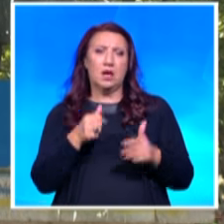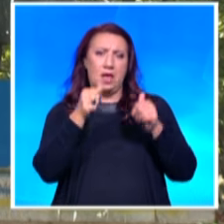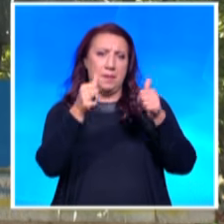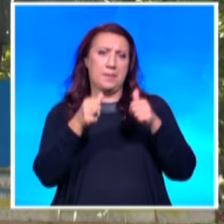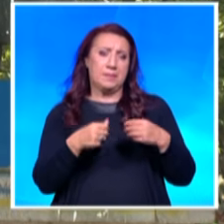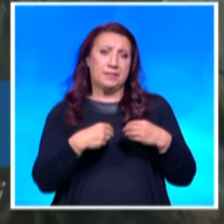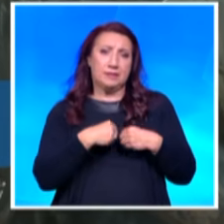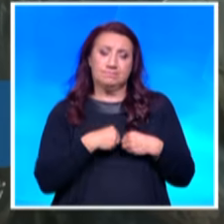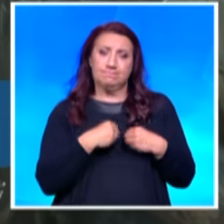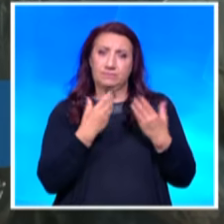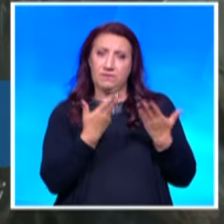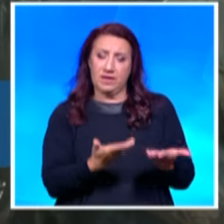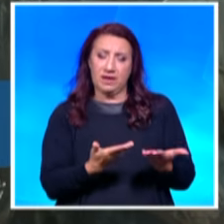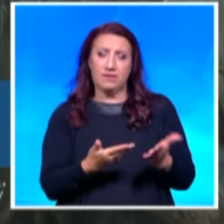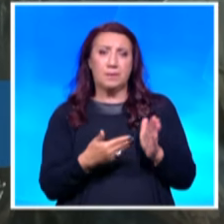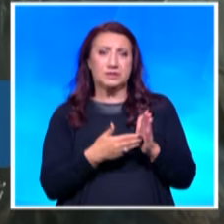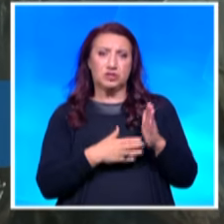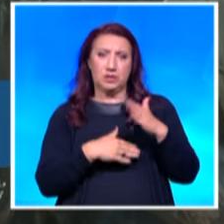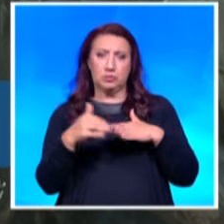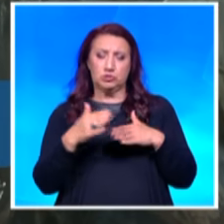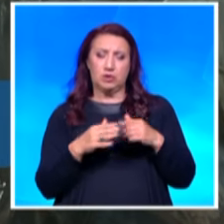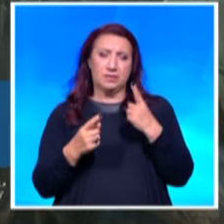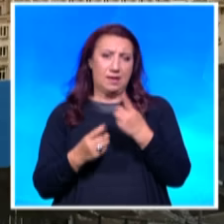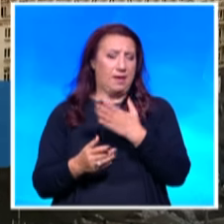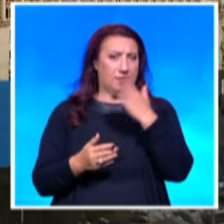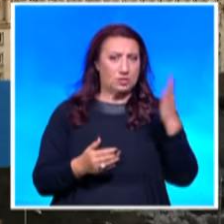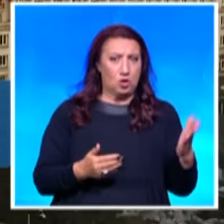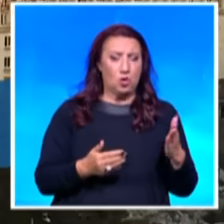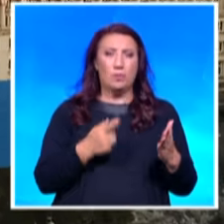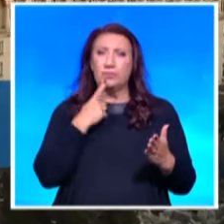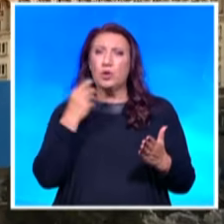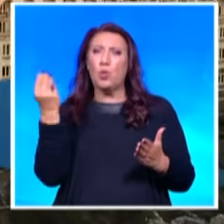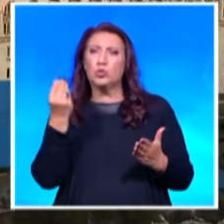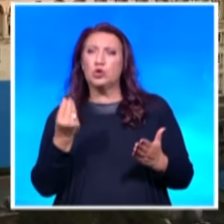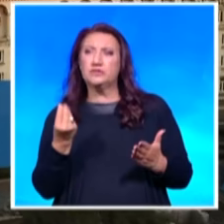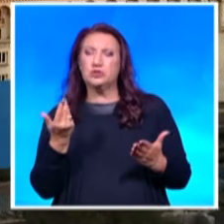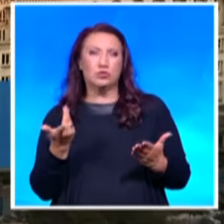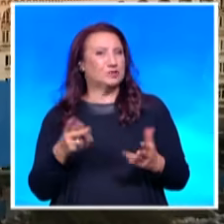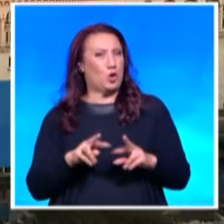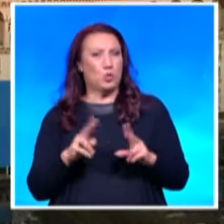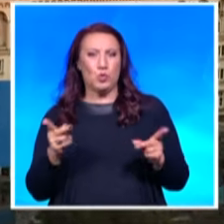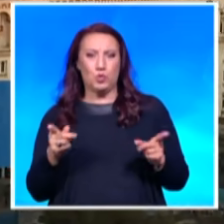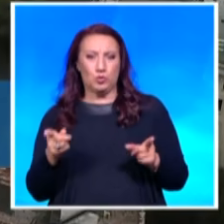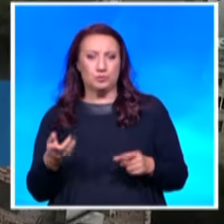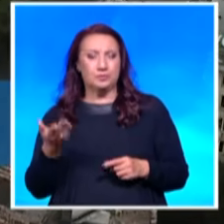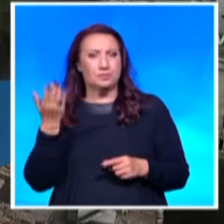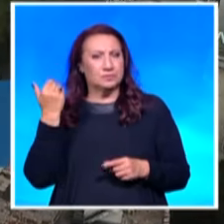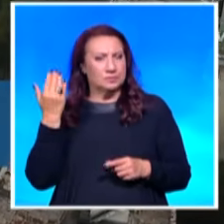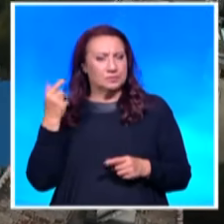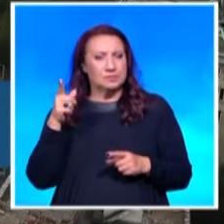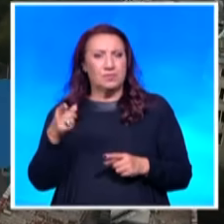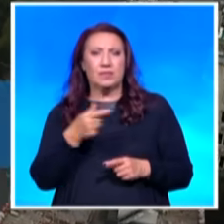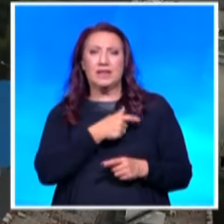който е построен, са едно. Художествената му стойност е нещо друго. Преди два месеца Националния съвет на СДС е задължил